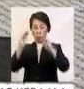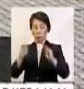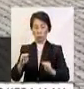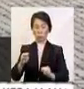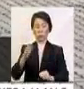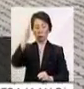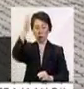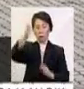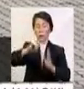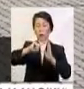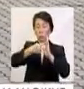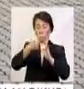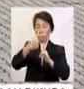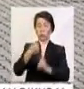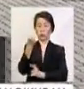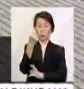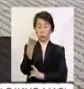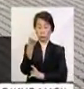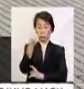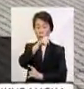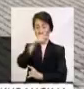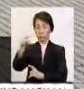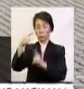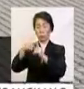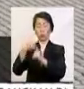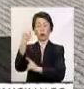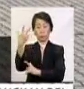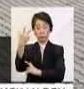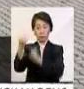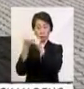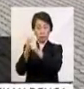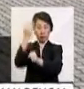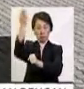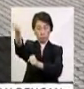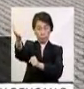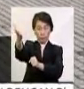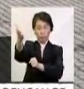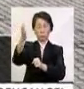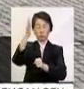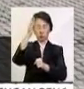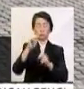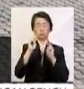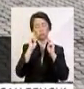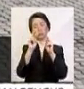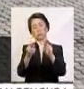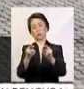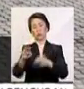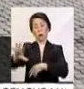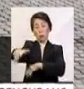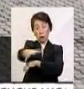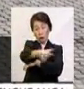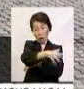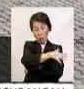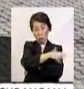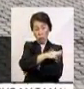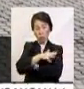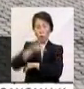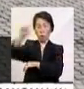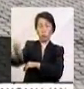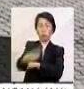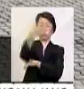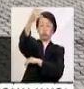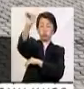bakal bermula November hingga Mac tahun hadapan akan menyaksikan laut yang